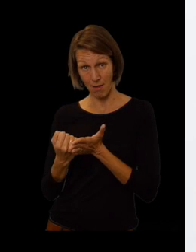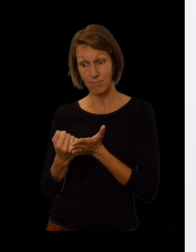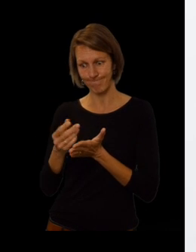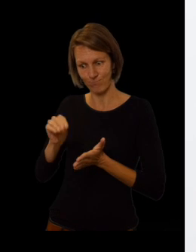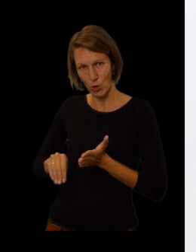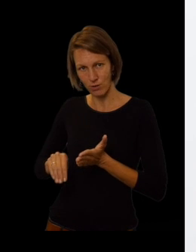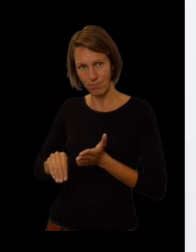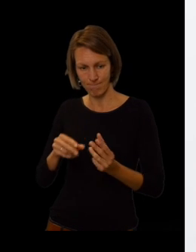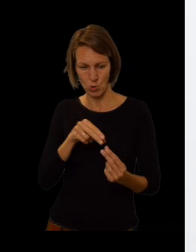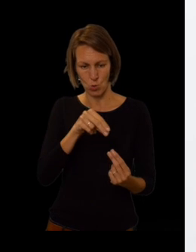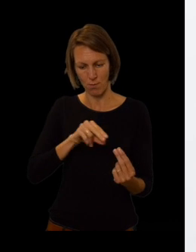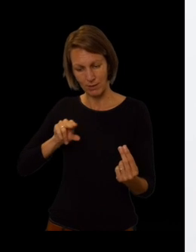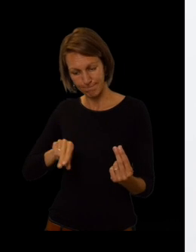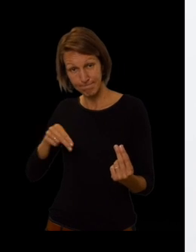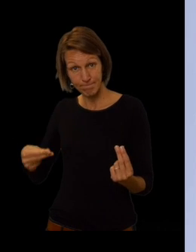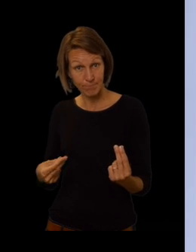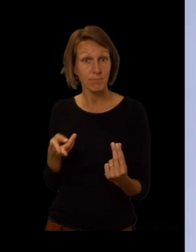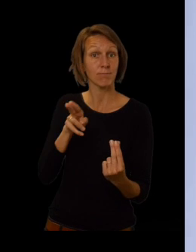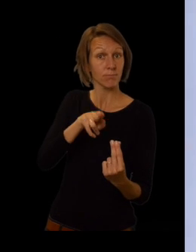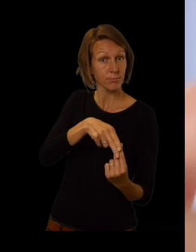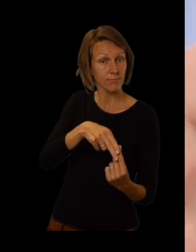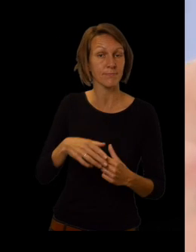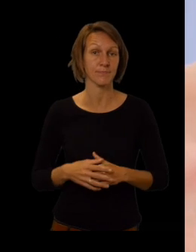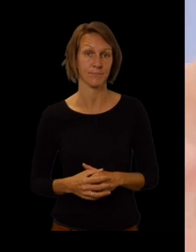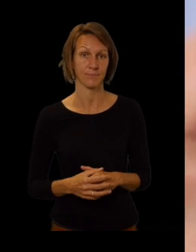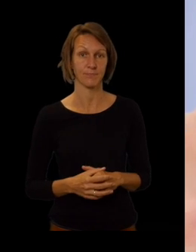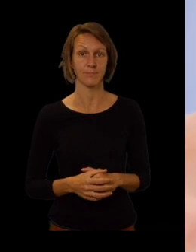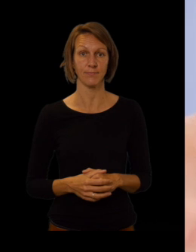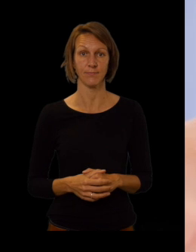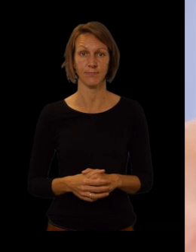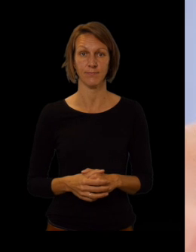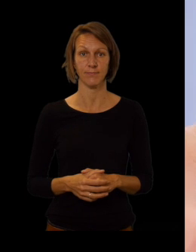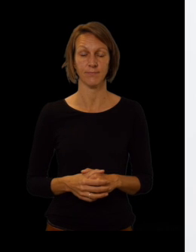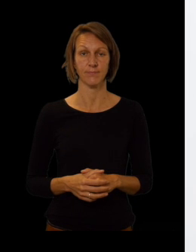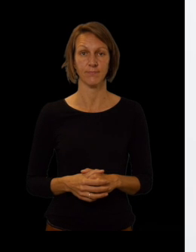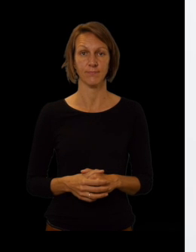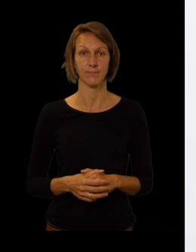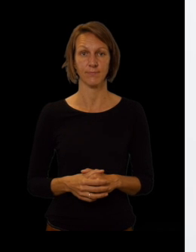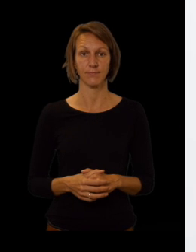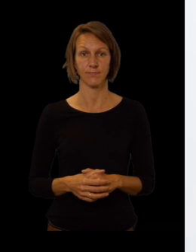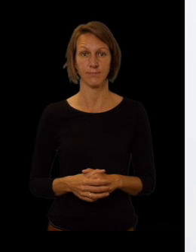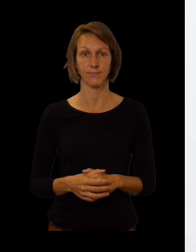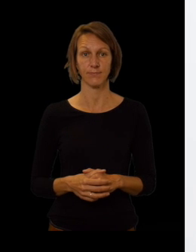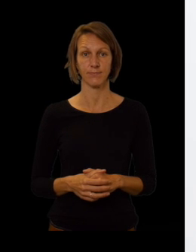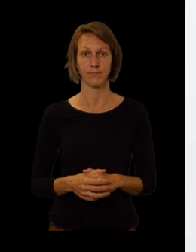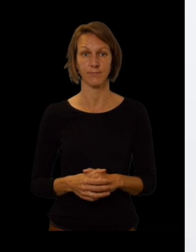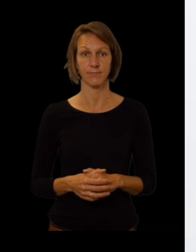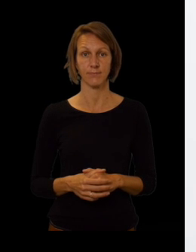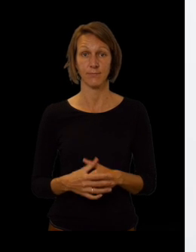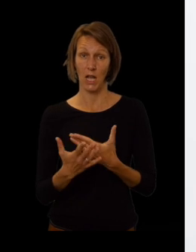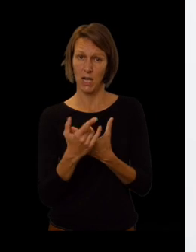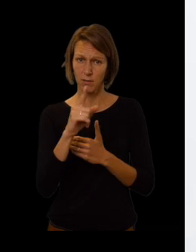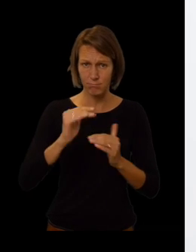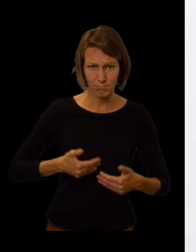avez fait le test, vous la collez sur le tube, là où il y a nom et date. Si vous n'avez pas reçu votre lettre d'invitation, ce n'est